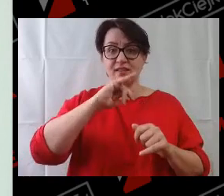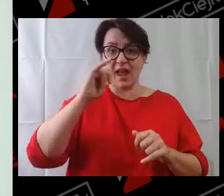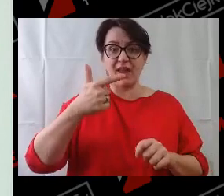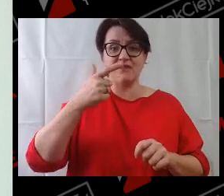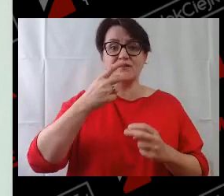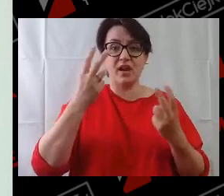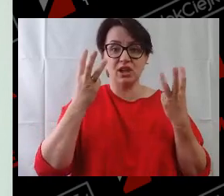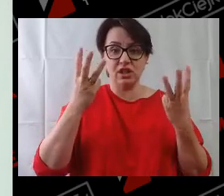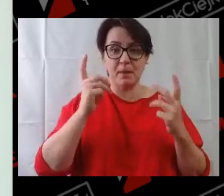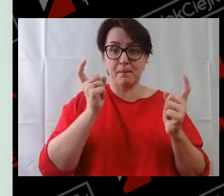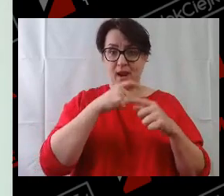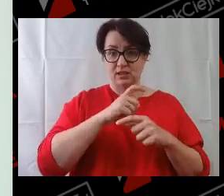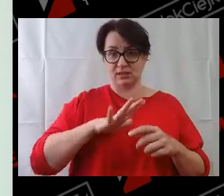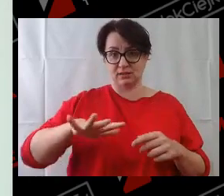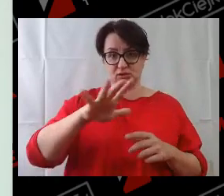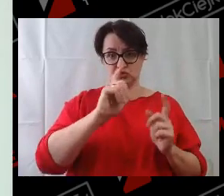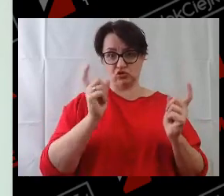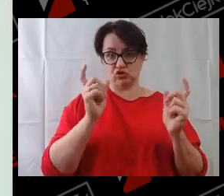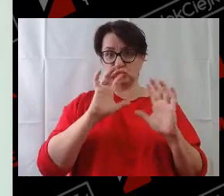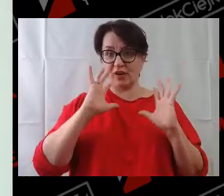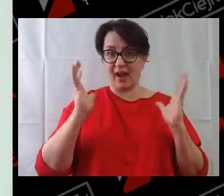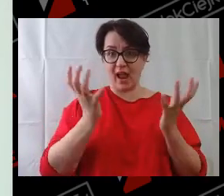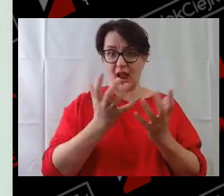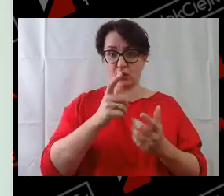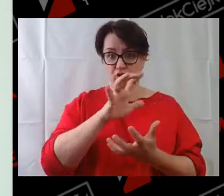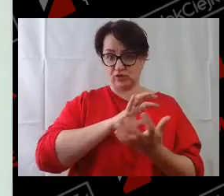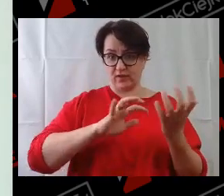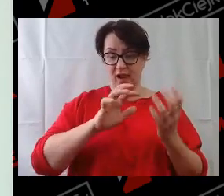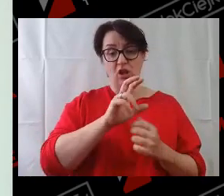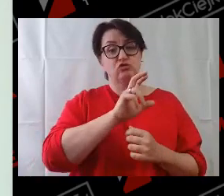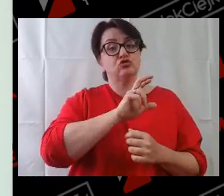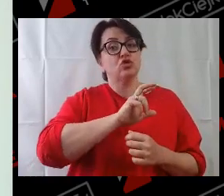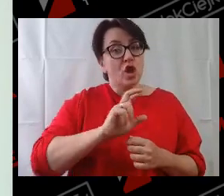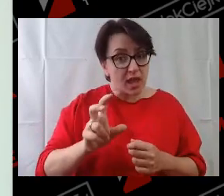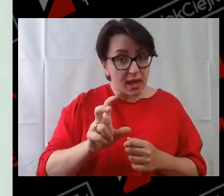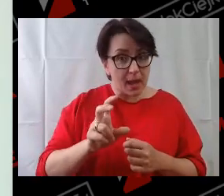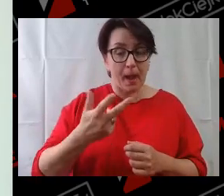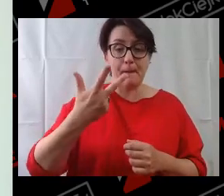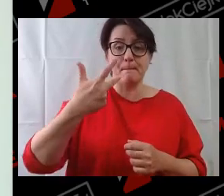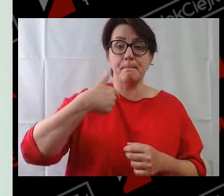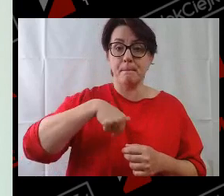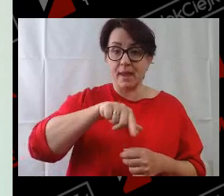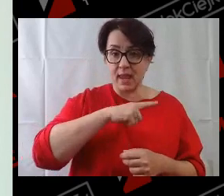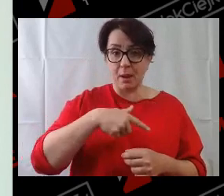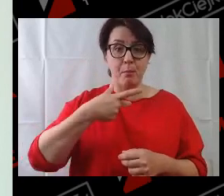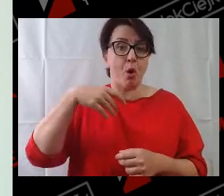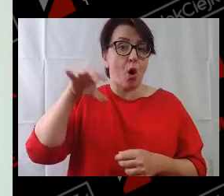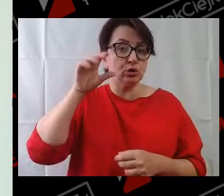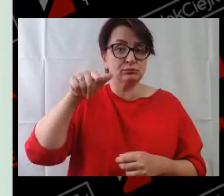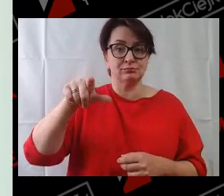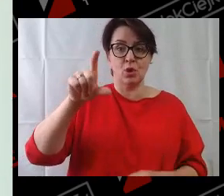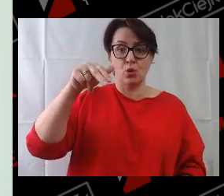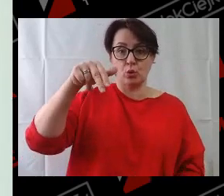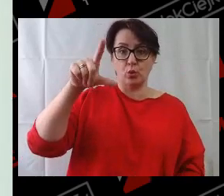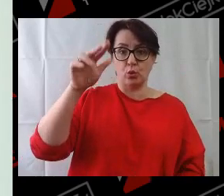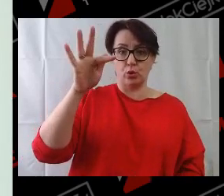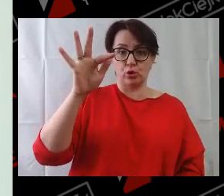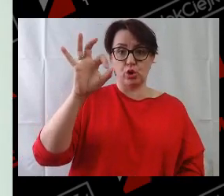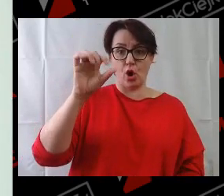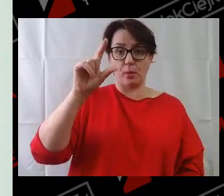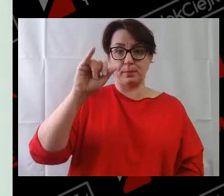świata czy też Posłuchamy utopi stów